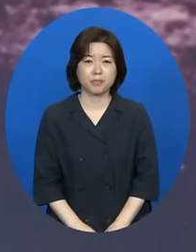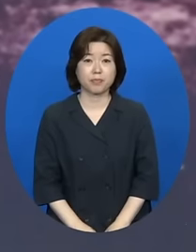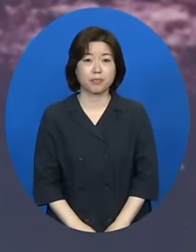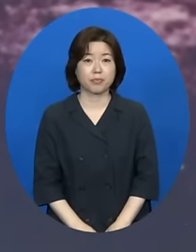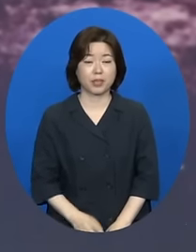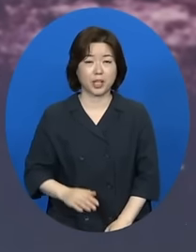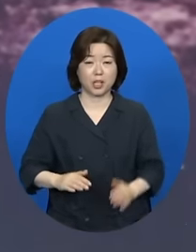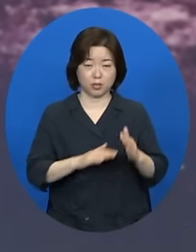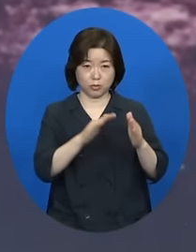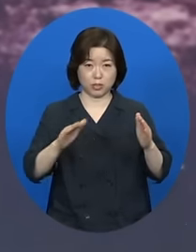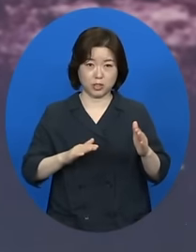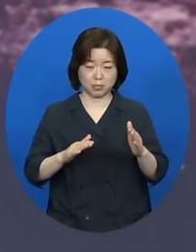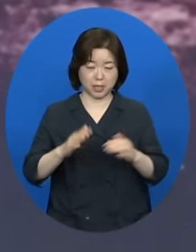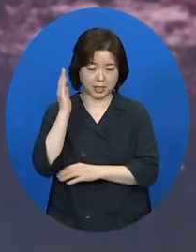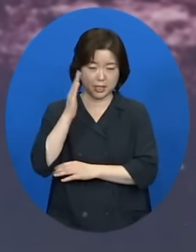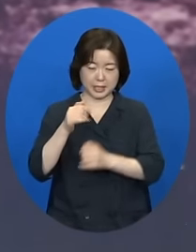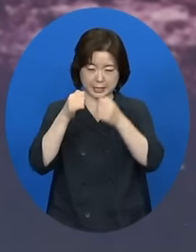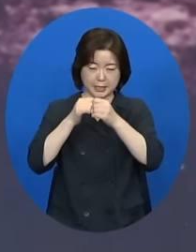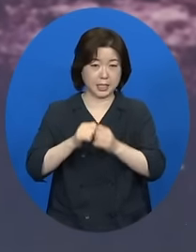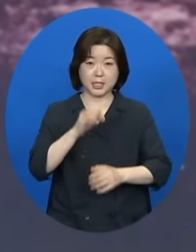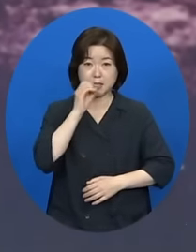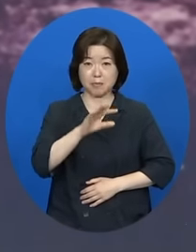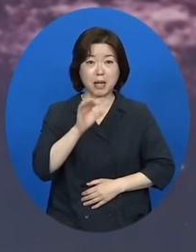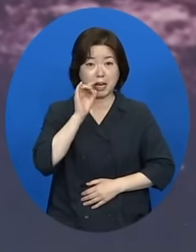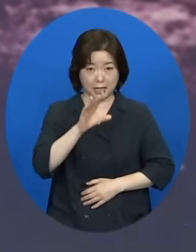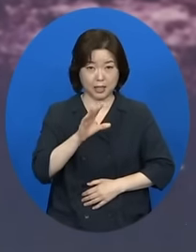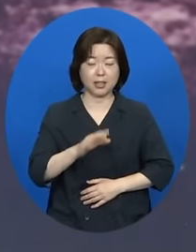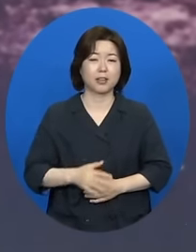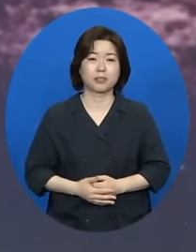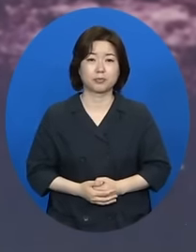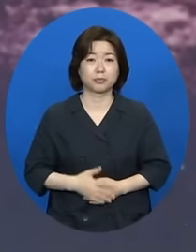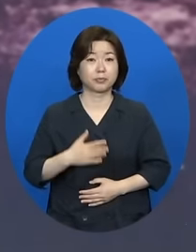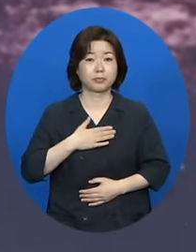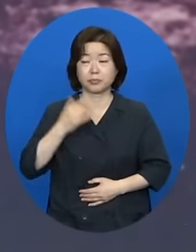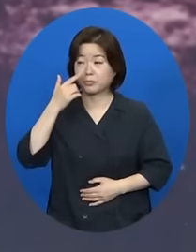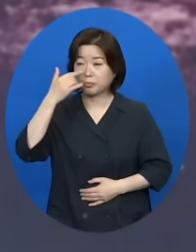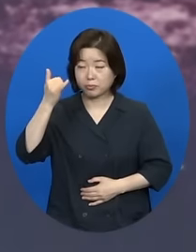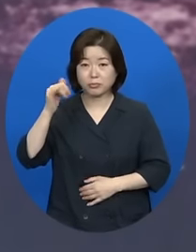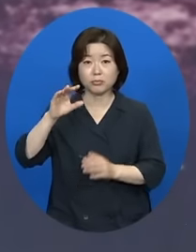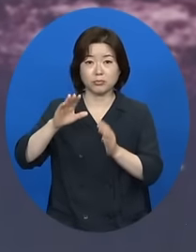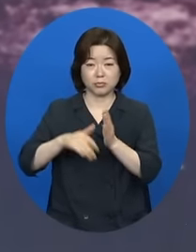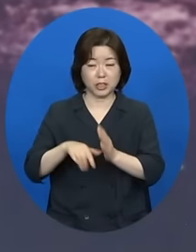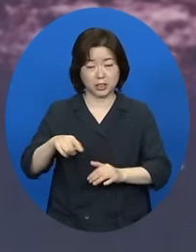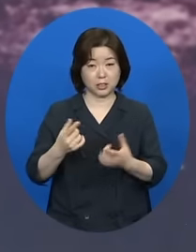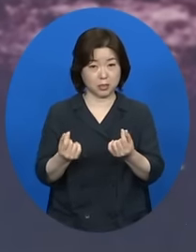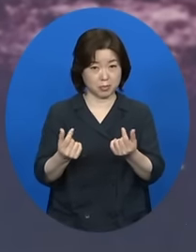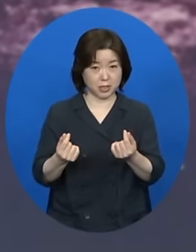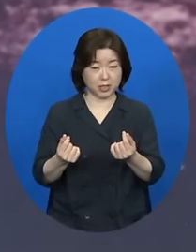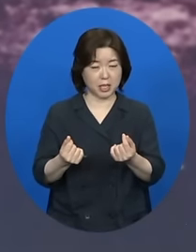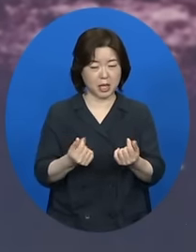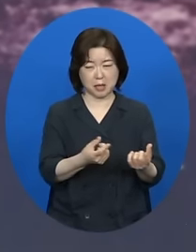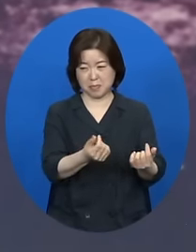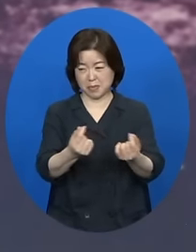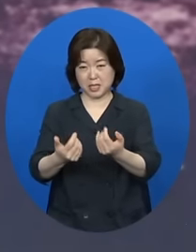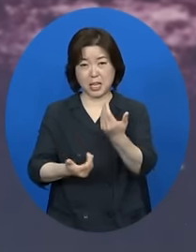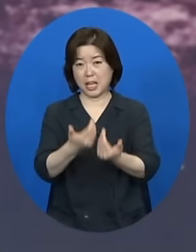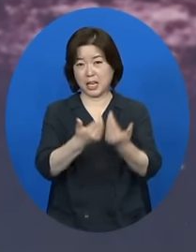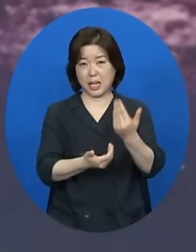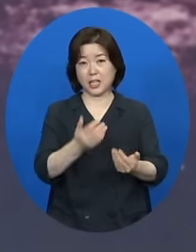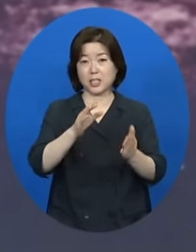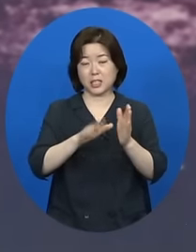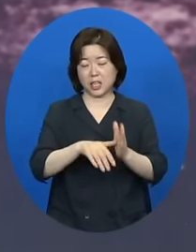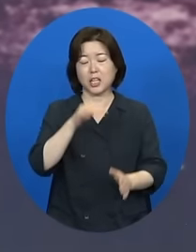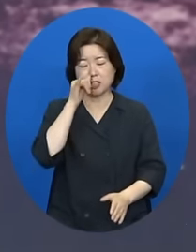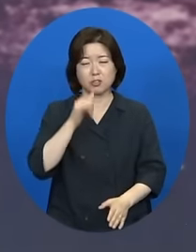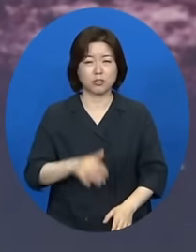뭐 저희 집안 얘기 때문에 자세히 말씀드릴 수는 없겠지만 저희 부모님 세대에도 그런 비슷한 아주 유사한 갈등이 있었던 때가